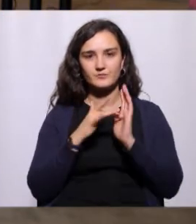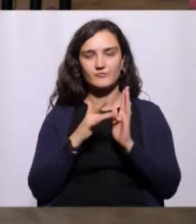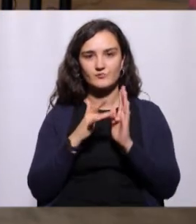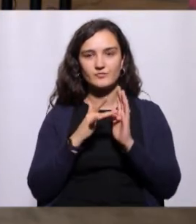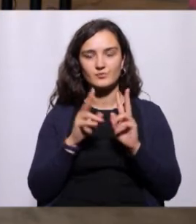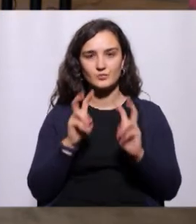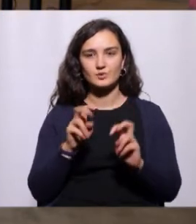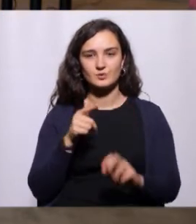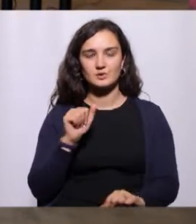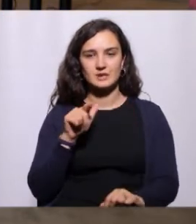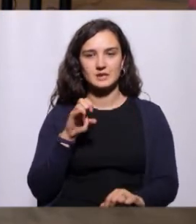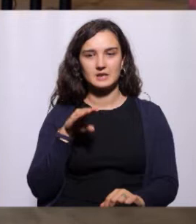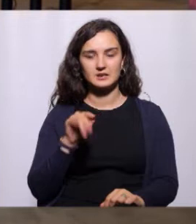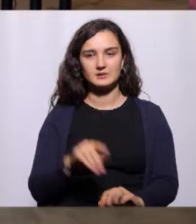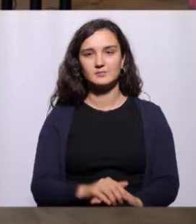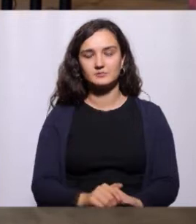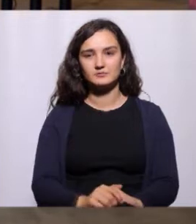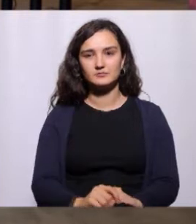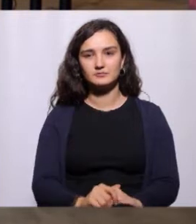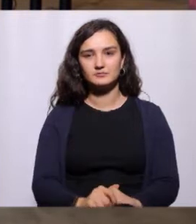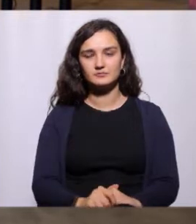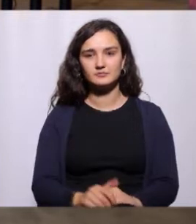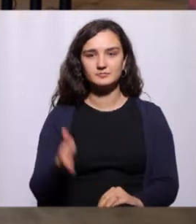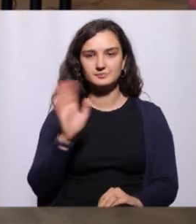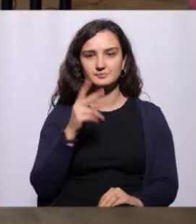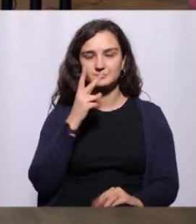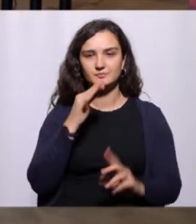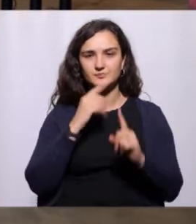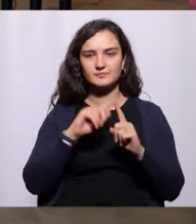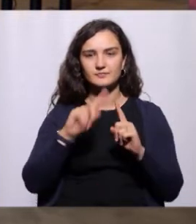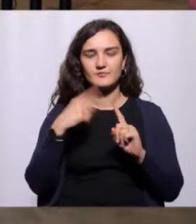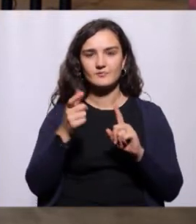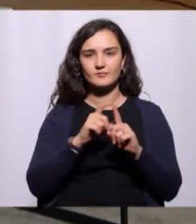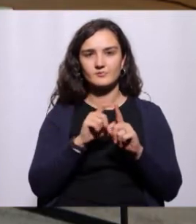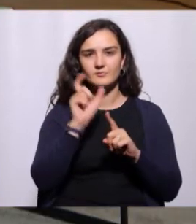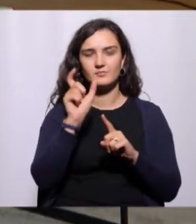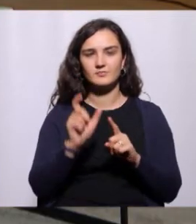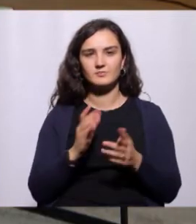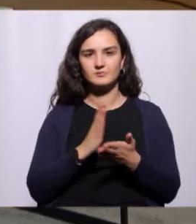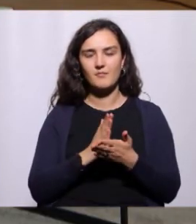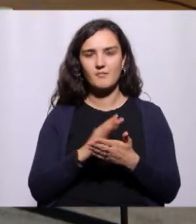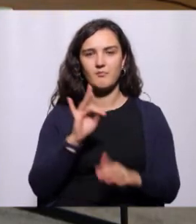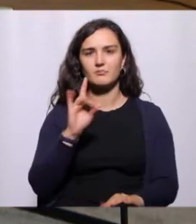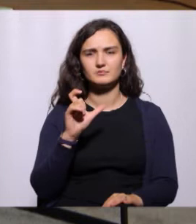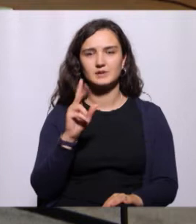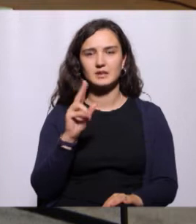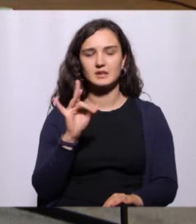Travel agent, ტურისტული აგენტი. Let's look at our next word, which is